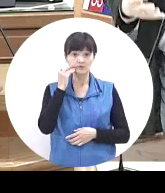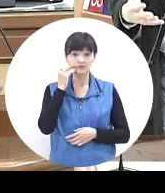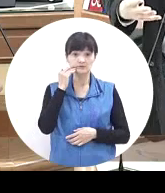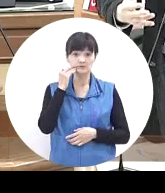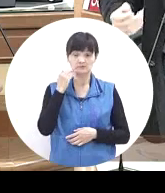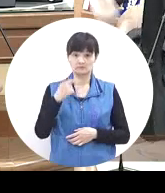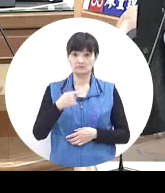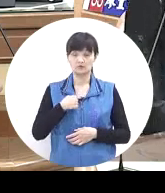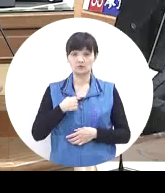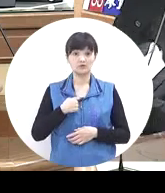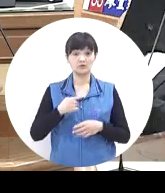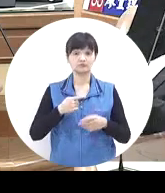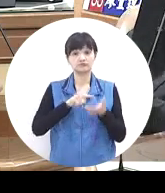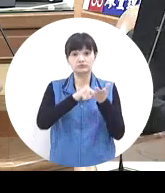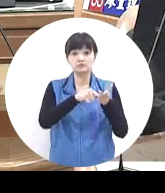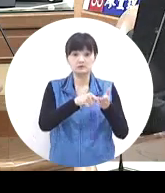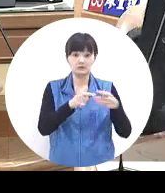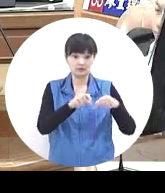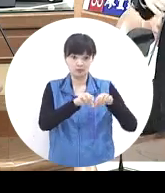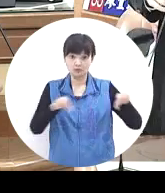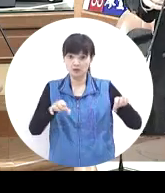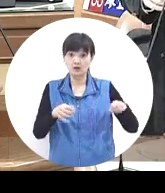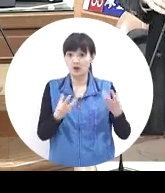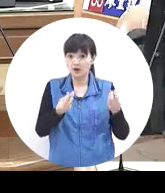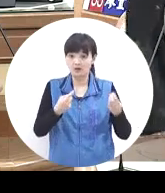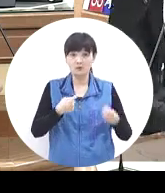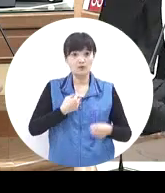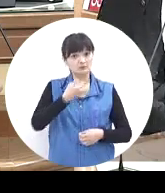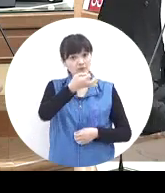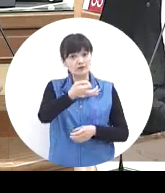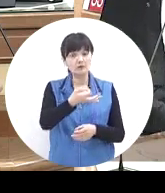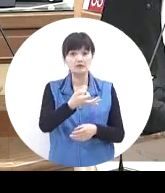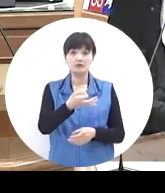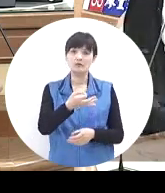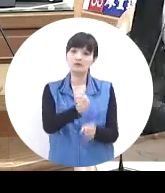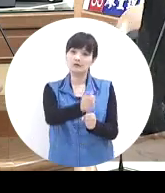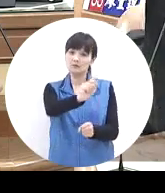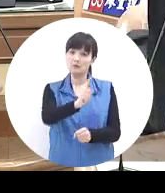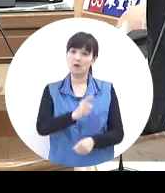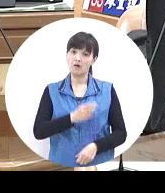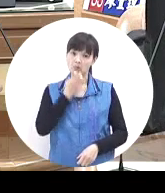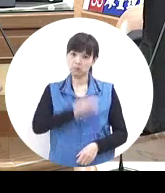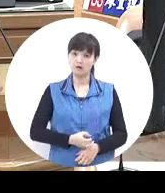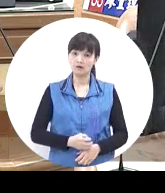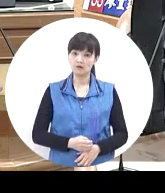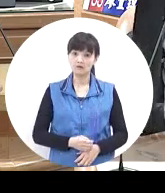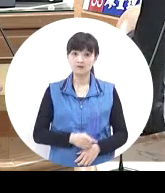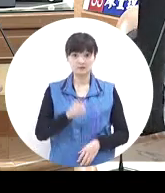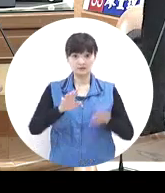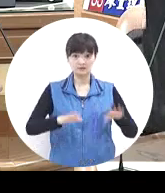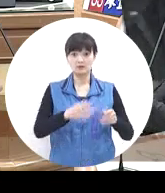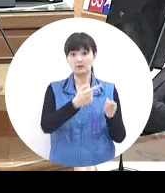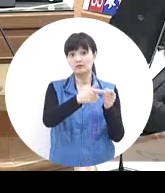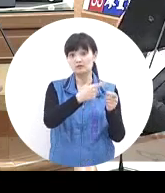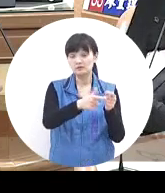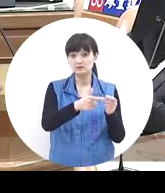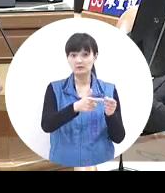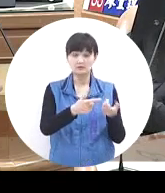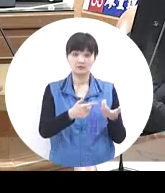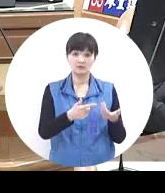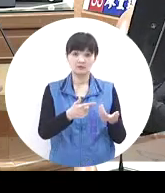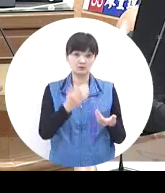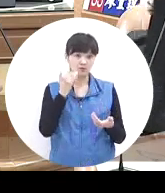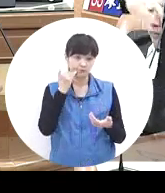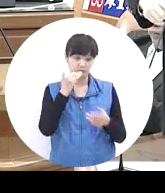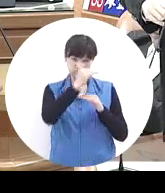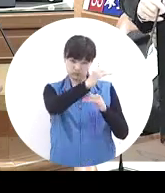果没有被接管，为什么我要缴这个钱？市长，这个不是一件两件呢，因为你只有六分钟，你若给我600分钟，我就可以举100件